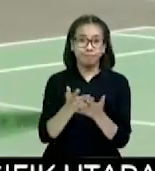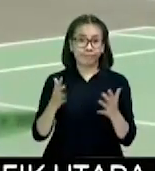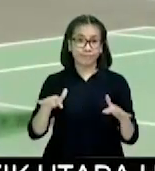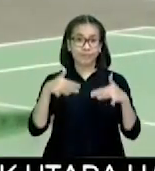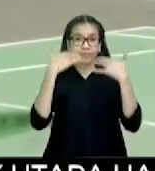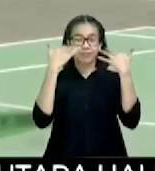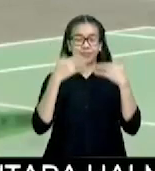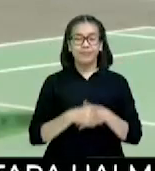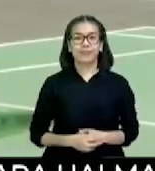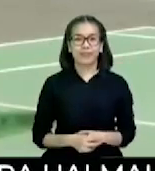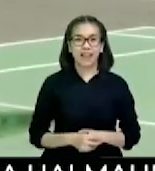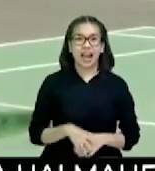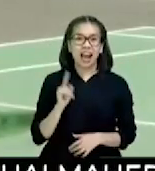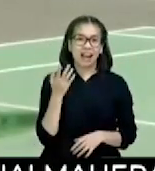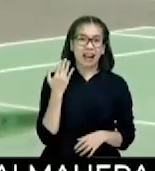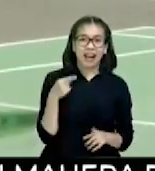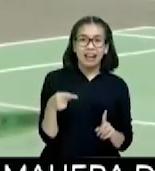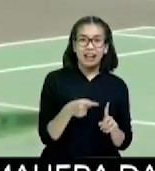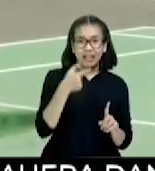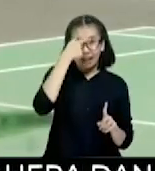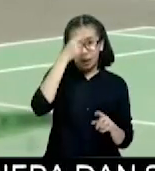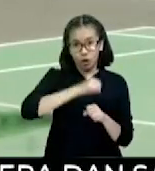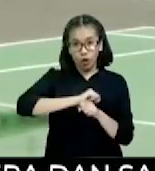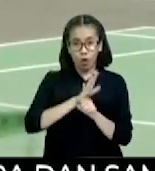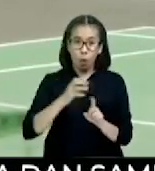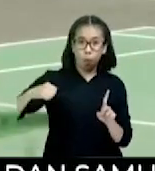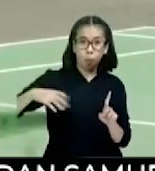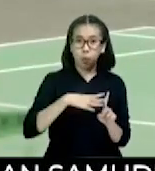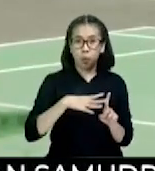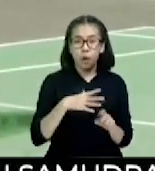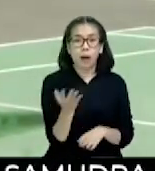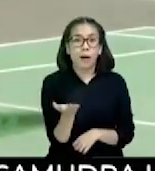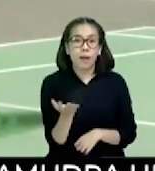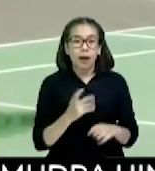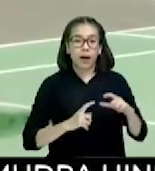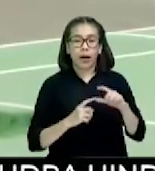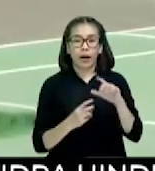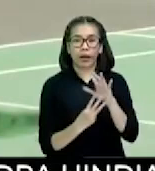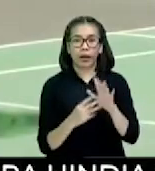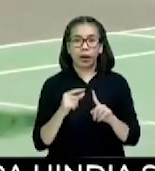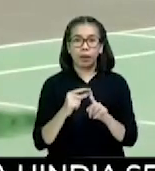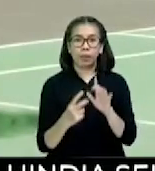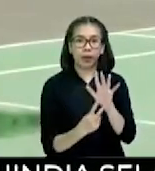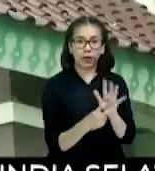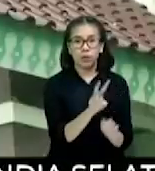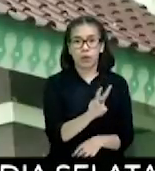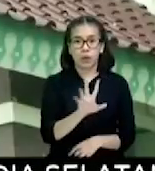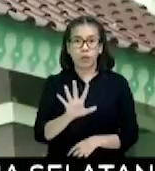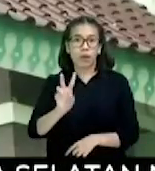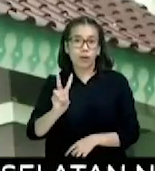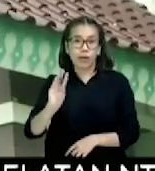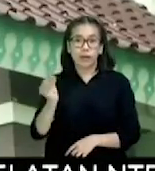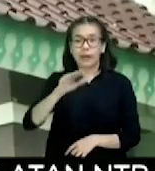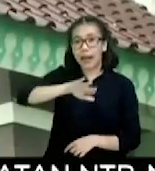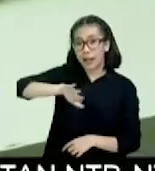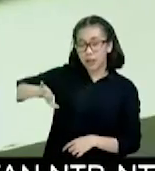pasca satu siswa terkonfirmasi positif COVID-19 di SMPN 252 Negeri Jakarta Timur, dapat kami informasikan untuk situasi pada siang hari